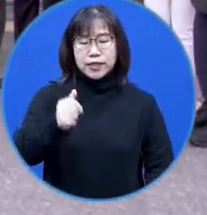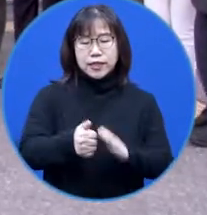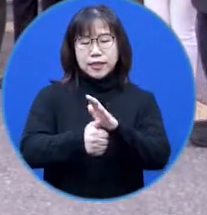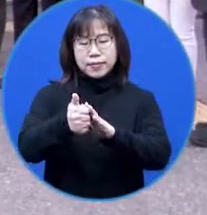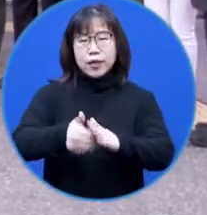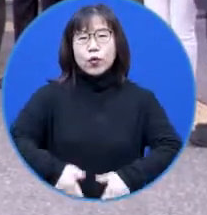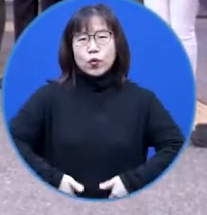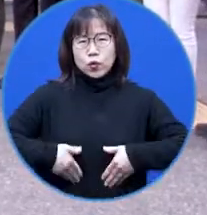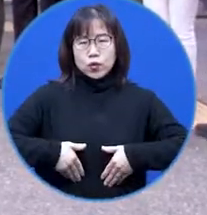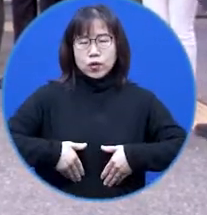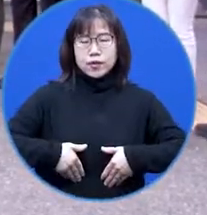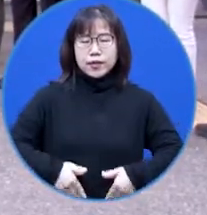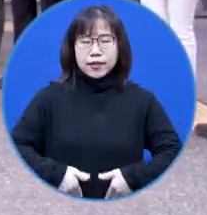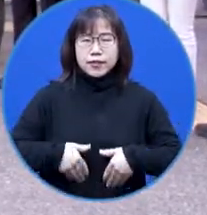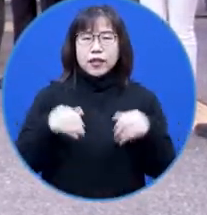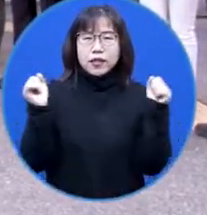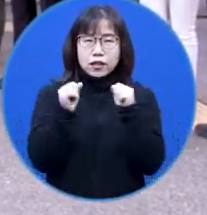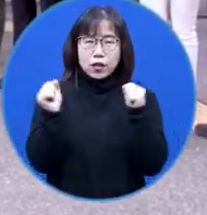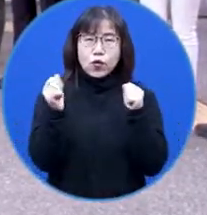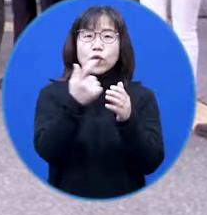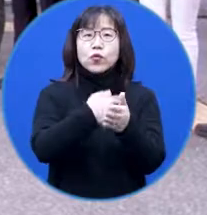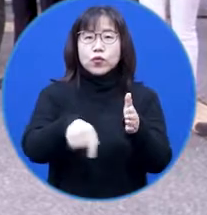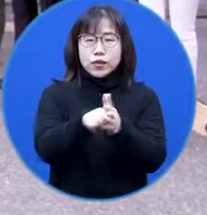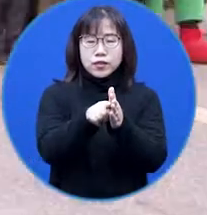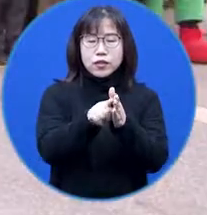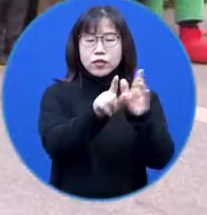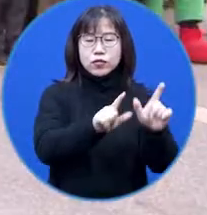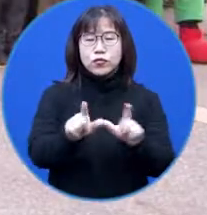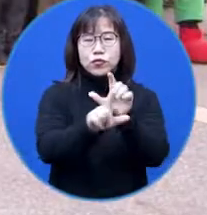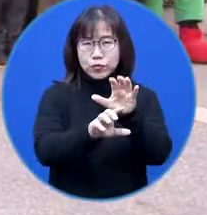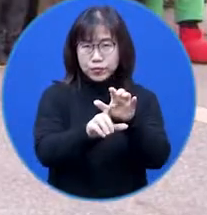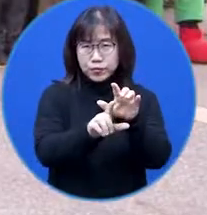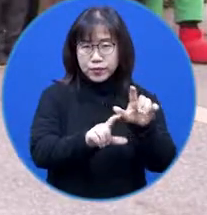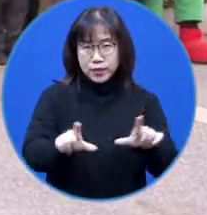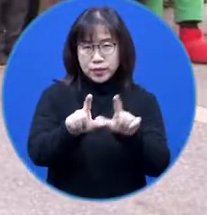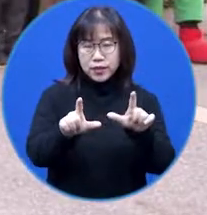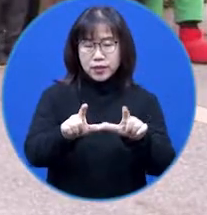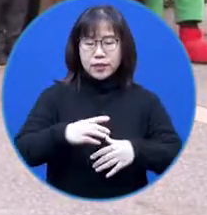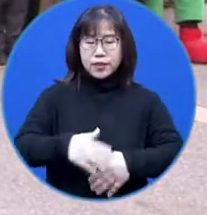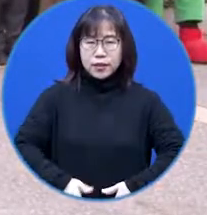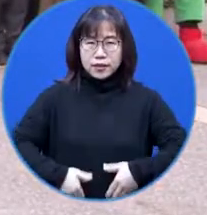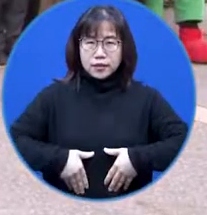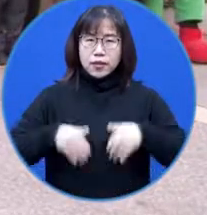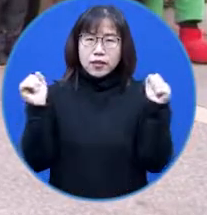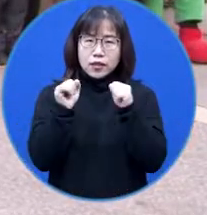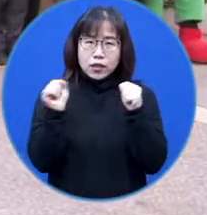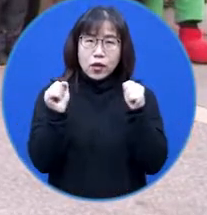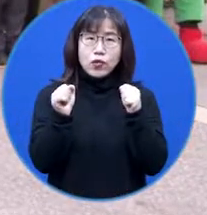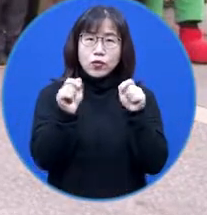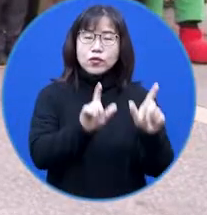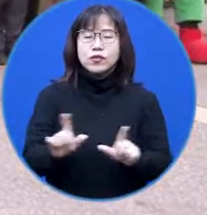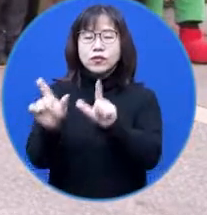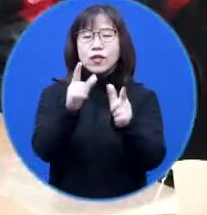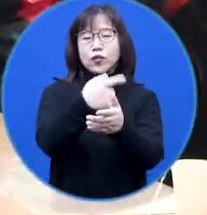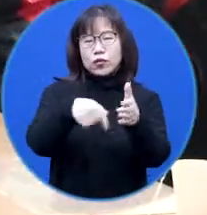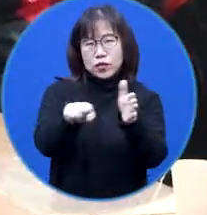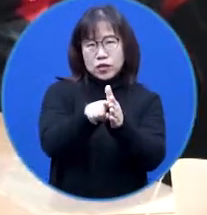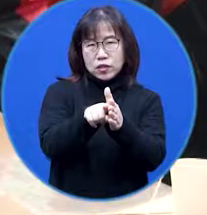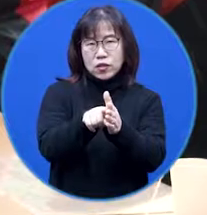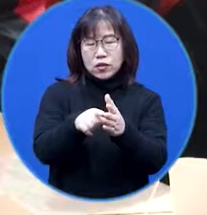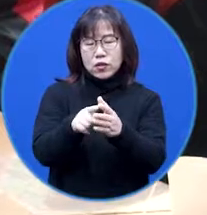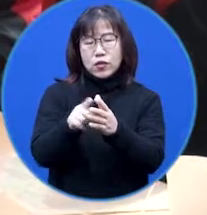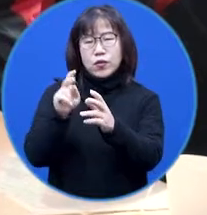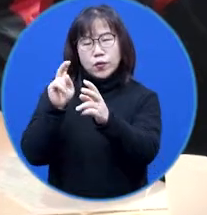겨울나기 사업은 저소득 취약계층 주민들이 따뜻한 겨울을 보낼 수 있도록 강서구와 서울사회복지 공동모금회가